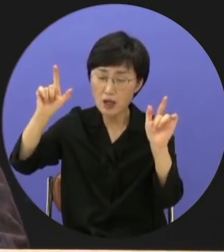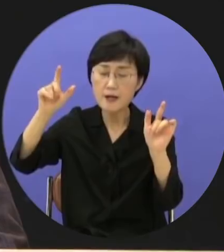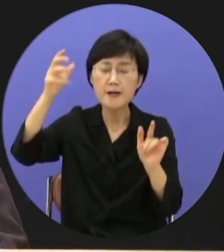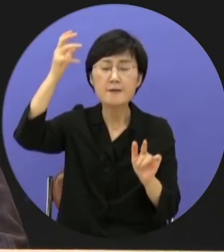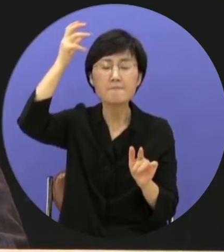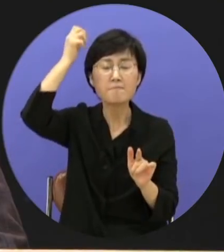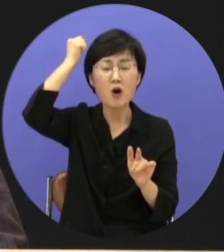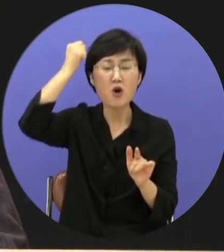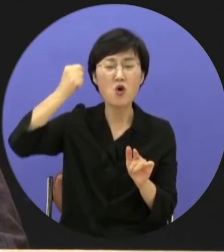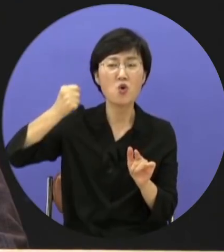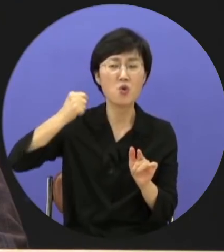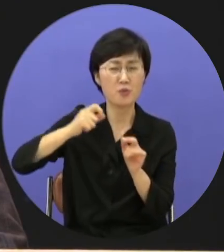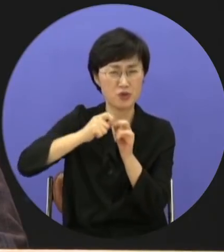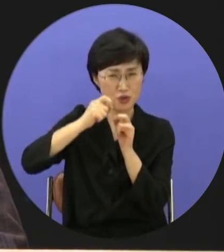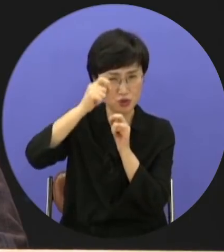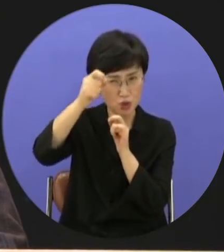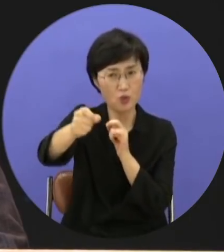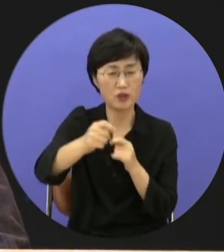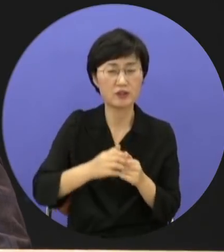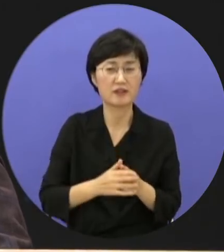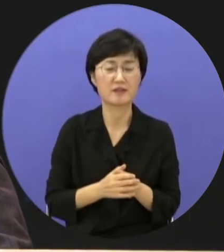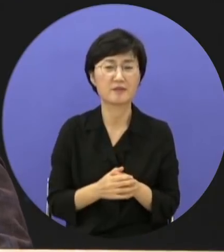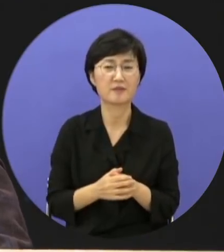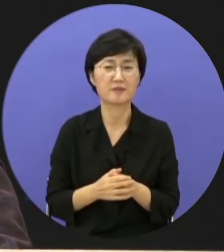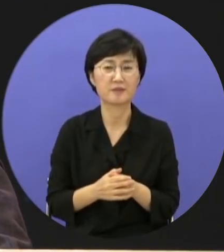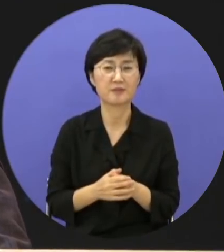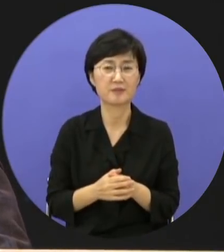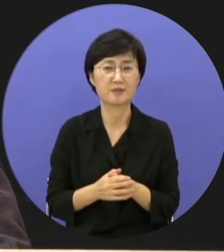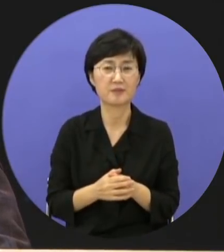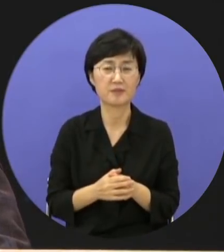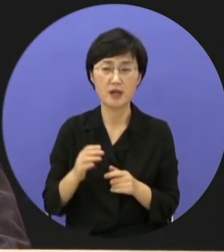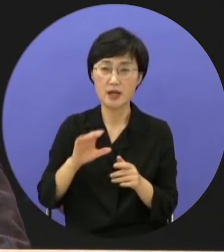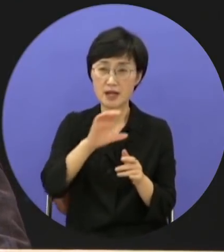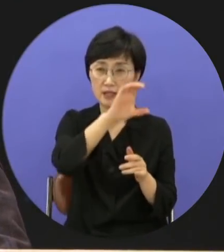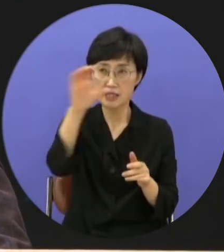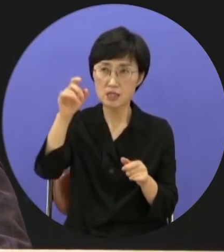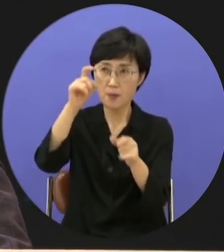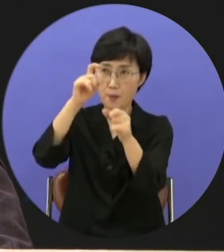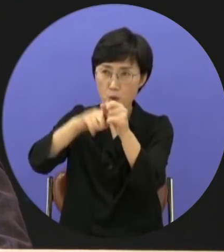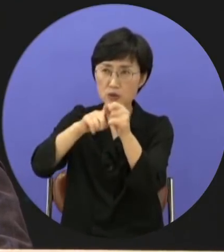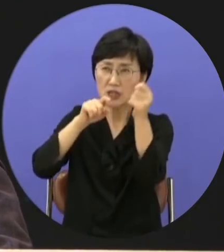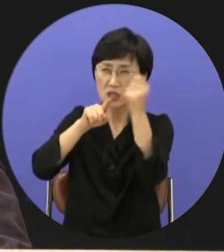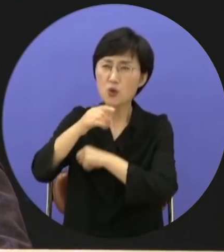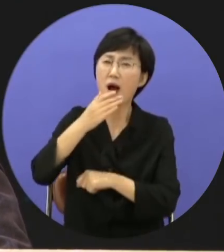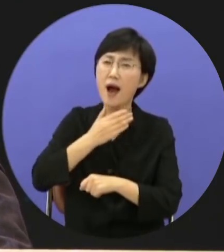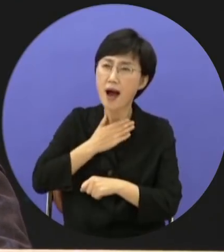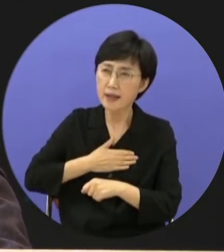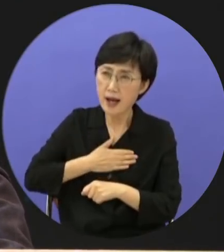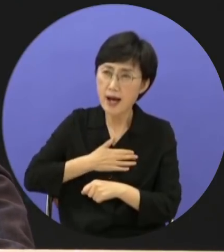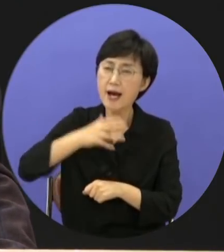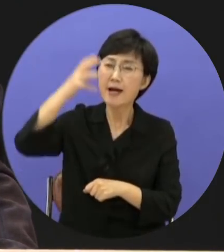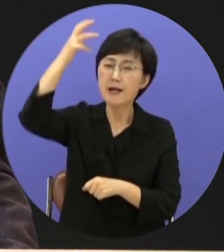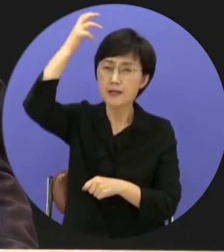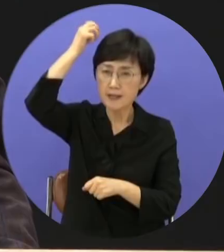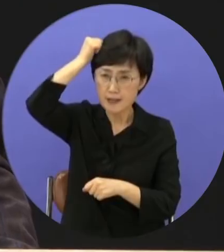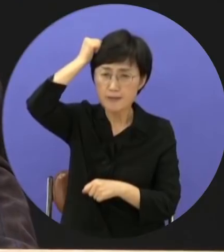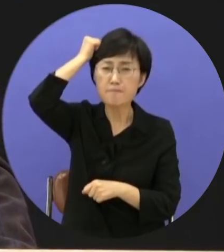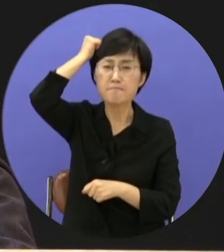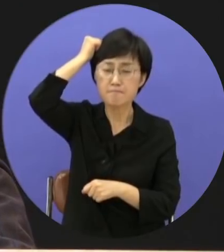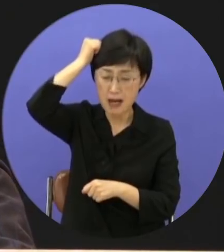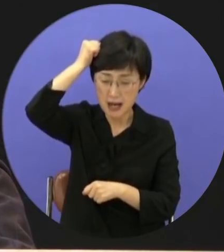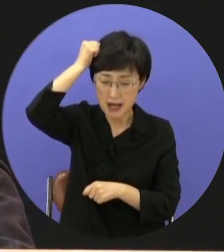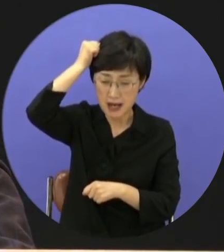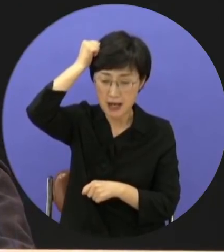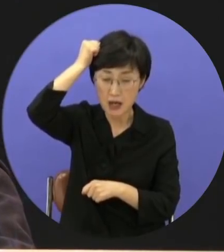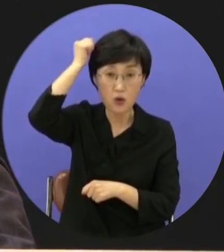my back, and when that happens, what results? 성삼위 하나님으로부터 보좌의 축복 아홉 가지가 내 배경이 돼요.